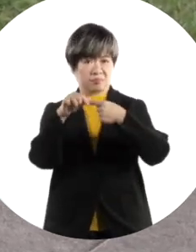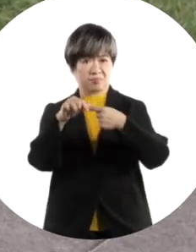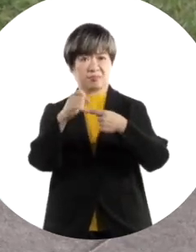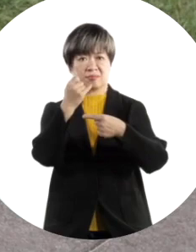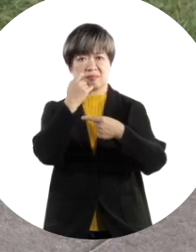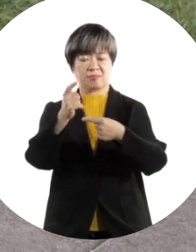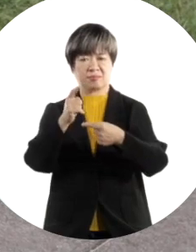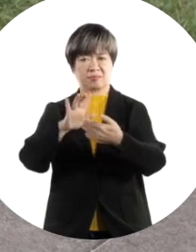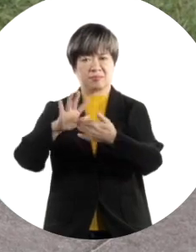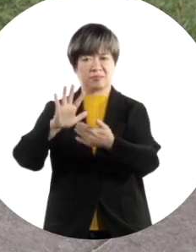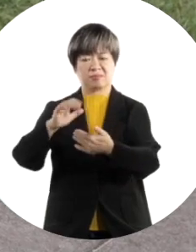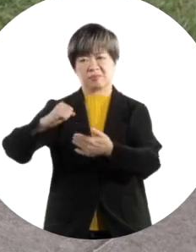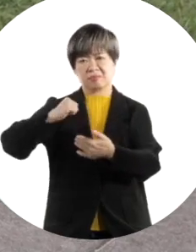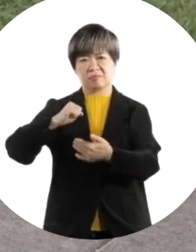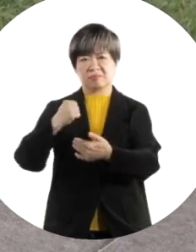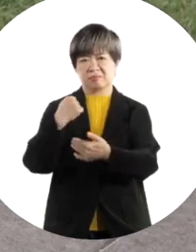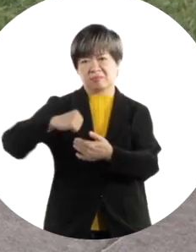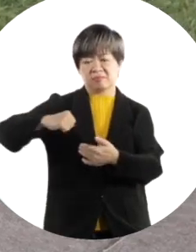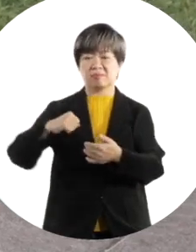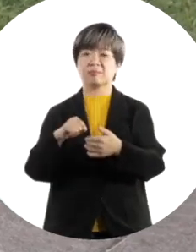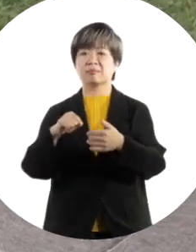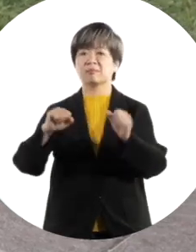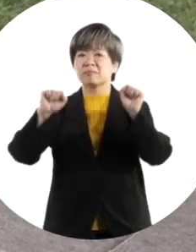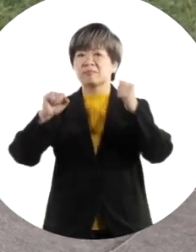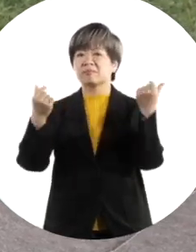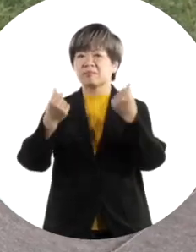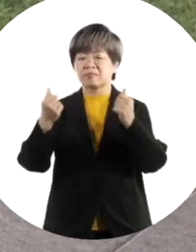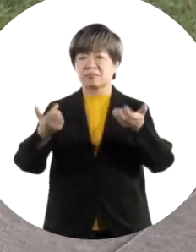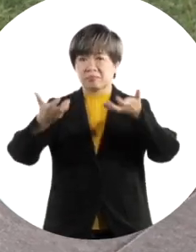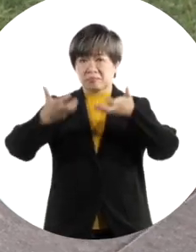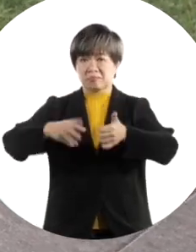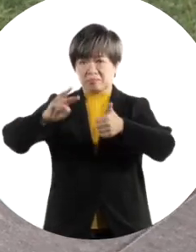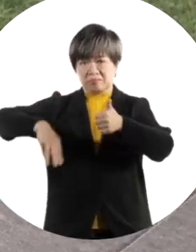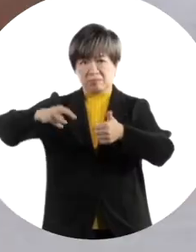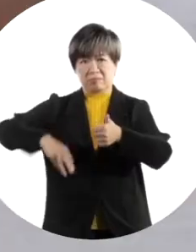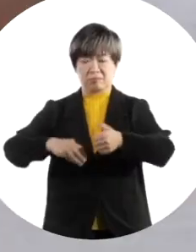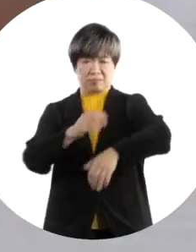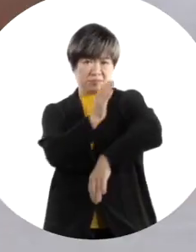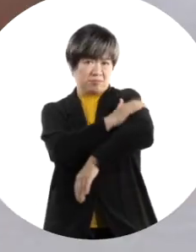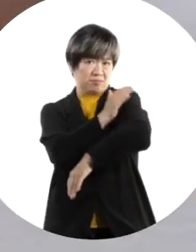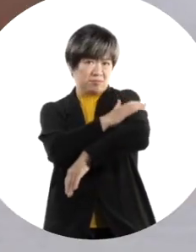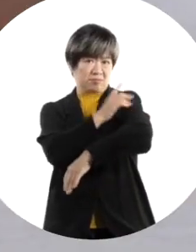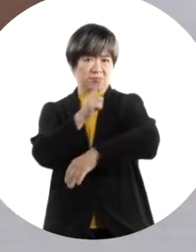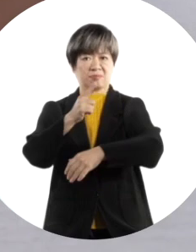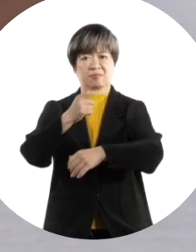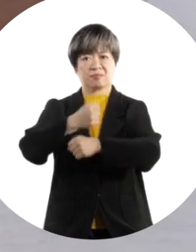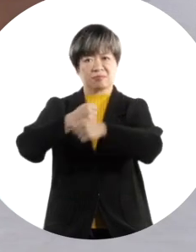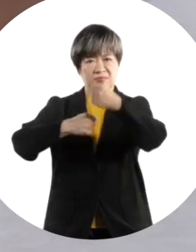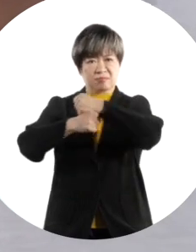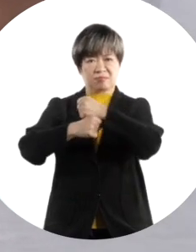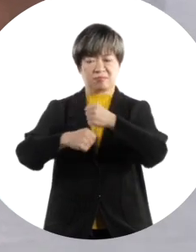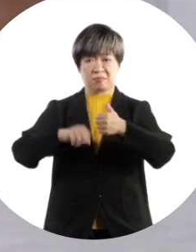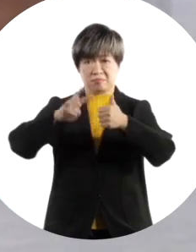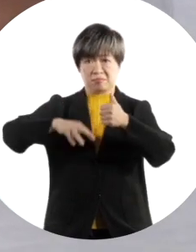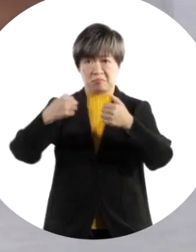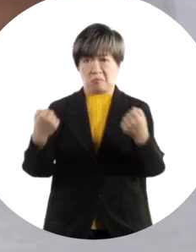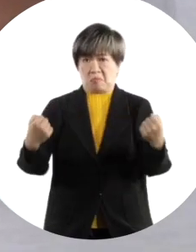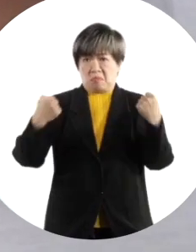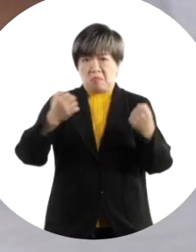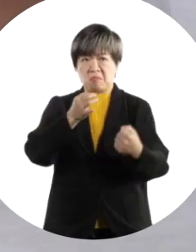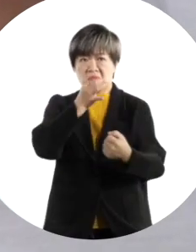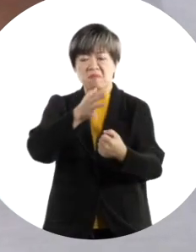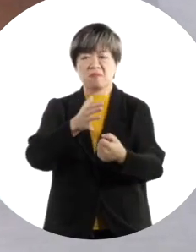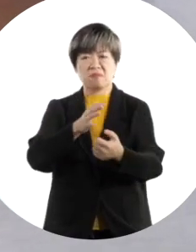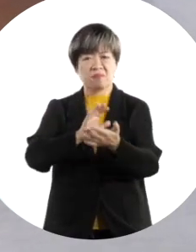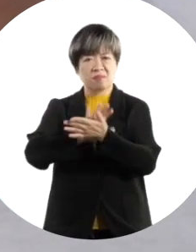采抗阻力运动，例如重量训练，特别是我们的上臂以及躯干，训练强壮之后，有助